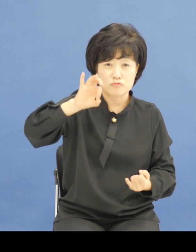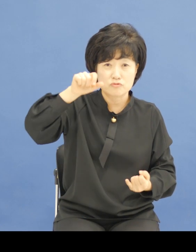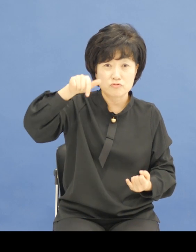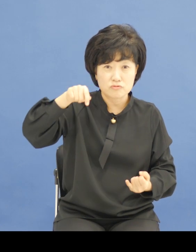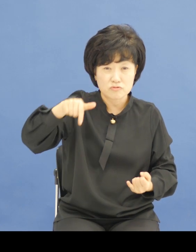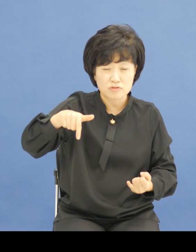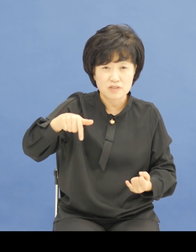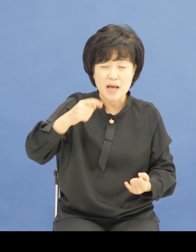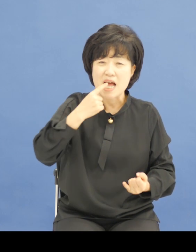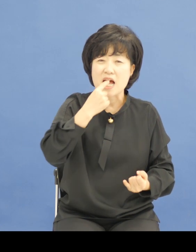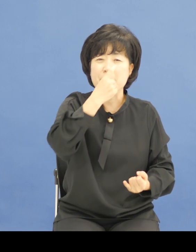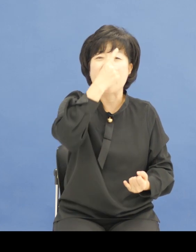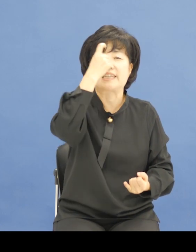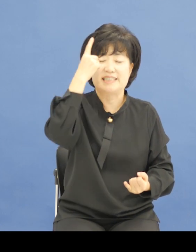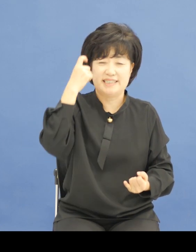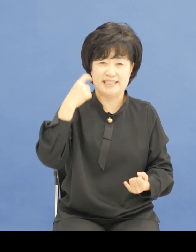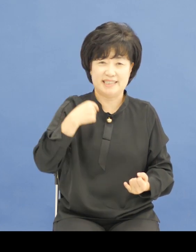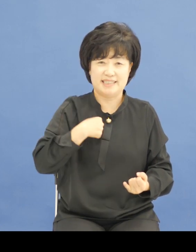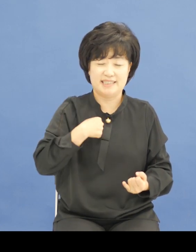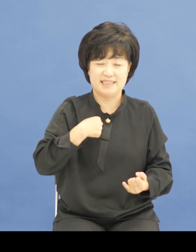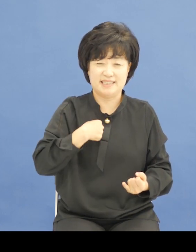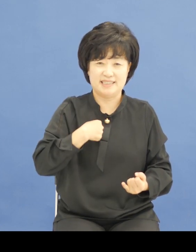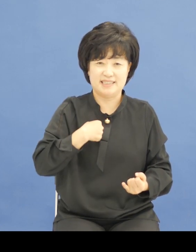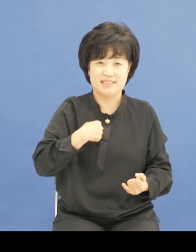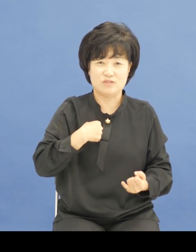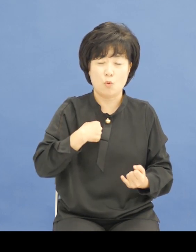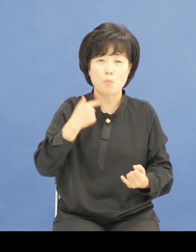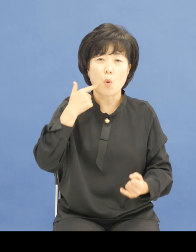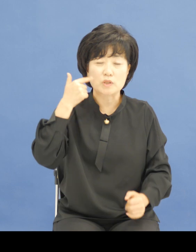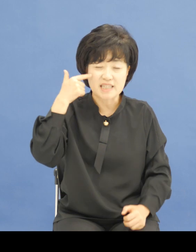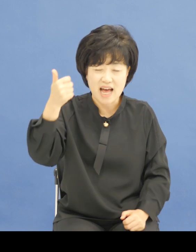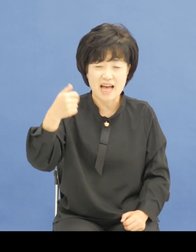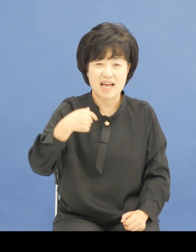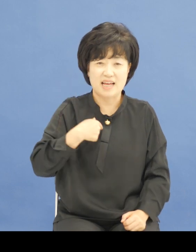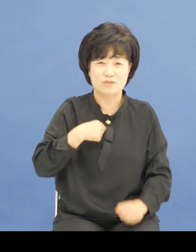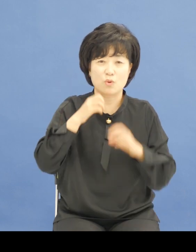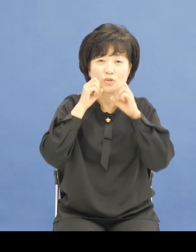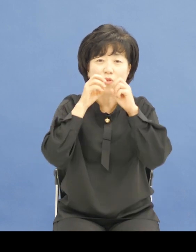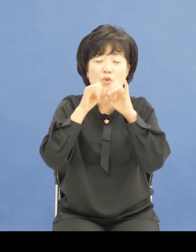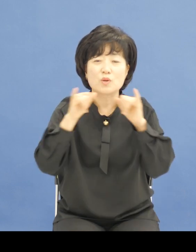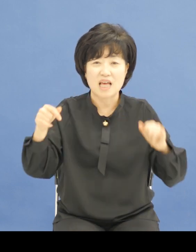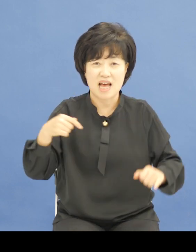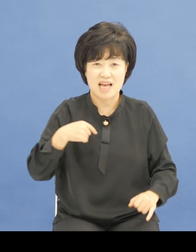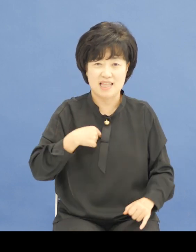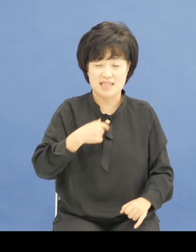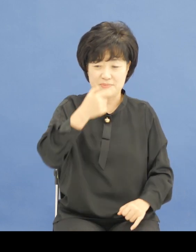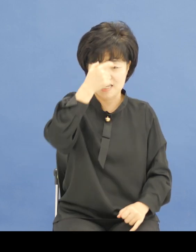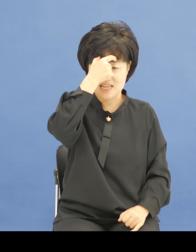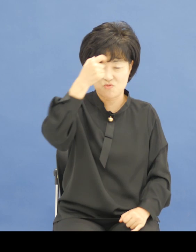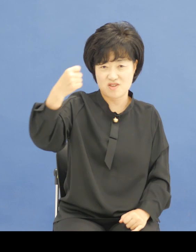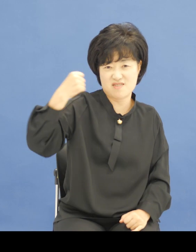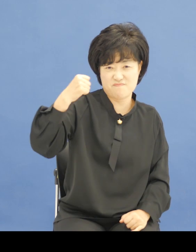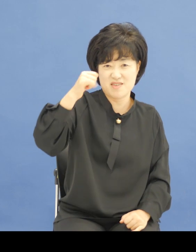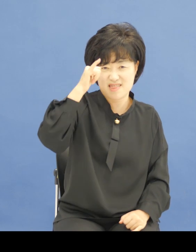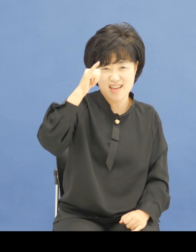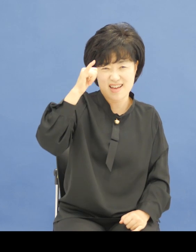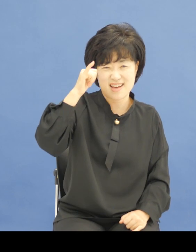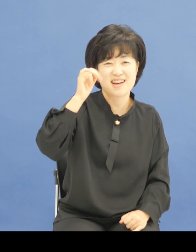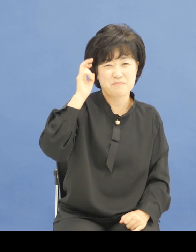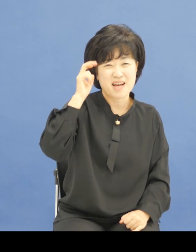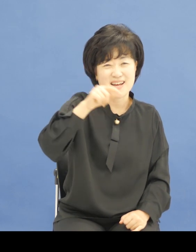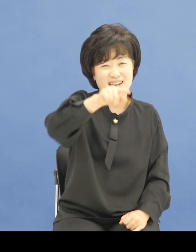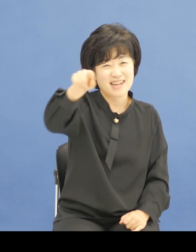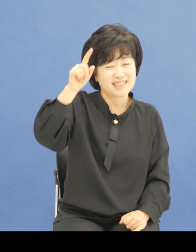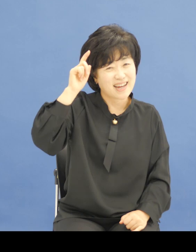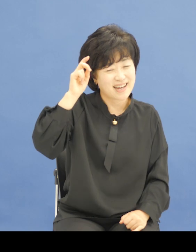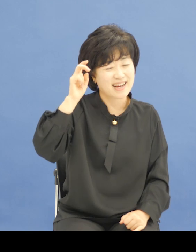그러네. 무중국고 목사고 선교사니까. 네. 아, 기도발이 좀 세다고 생각을 하는데. 네네네.